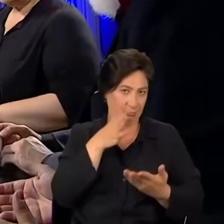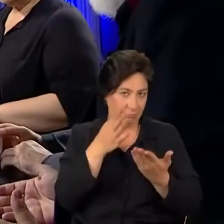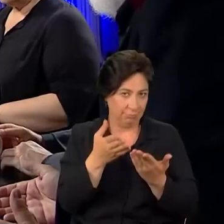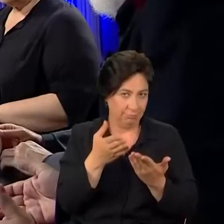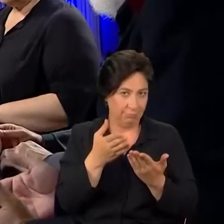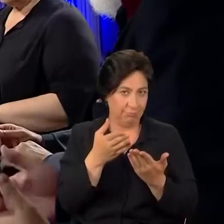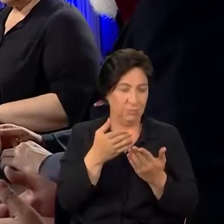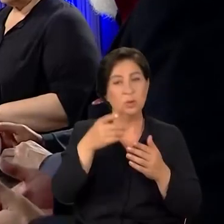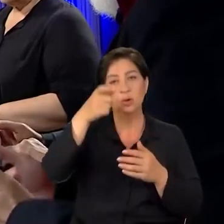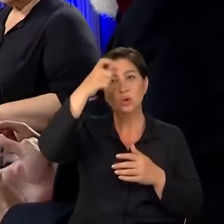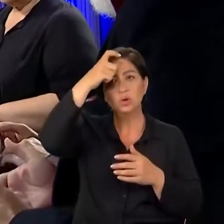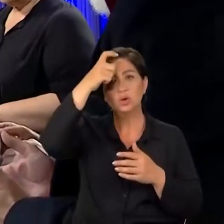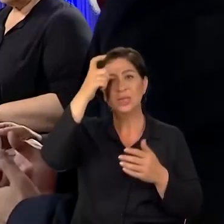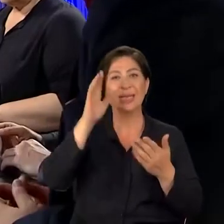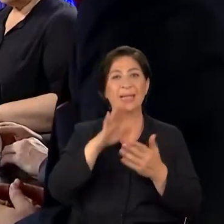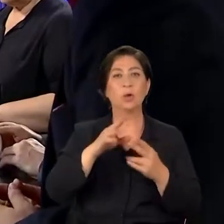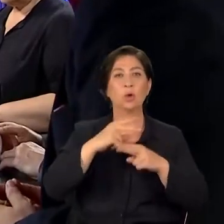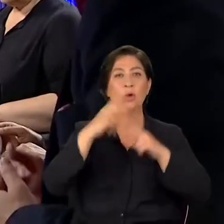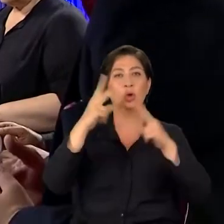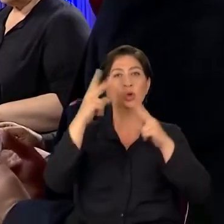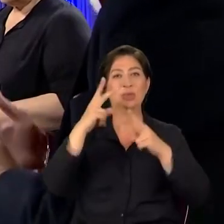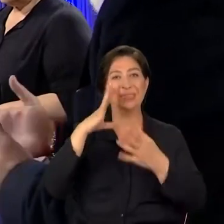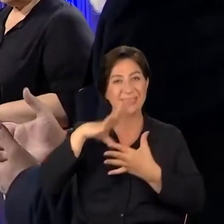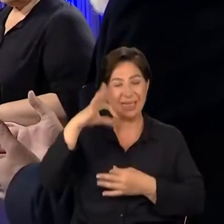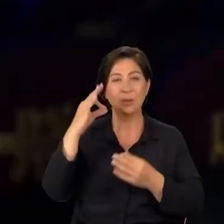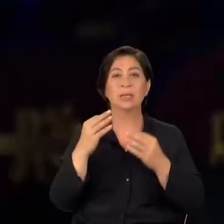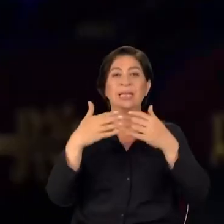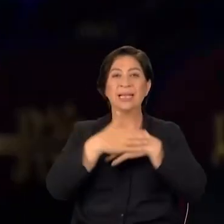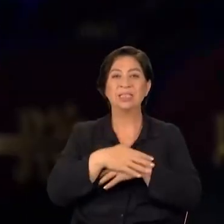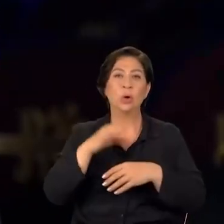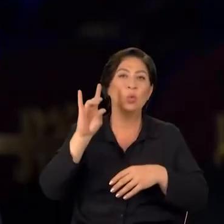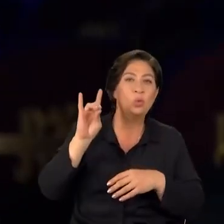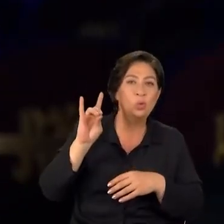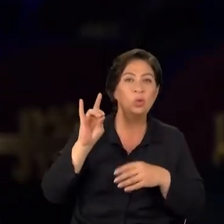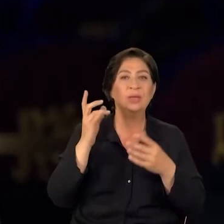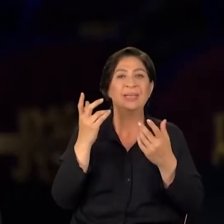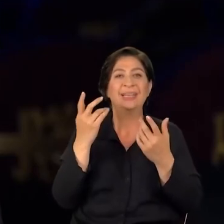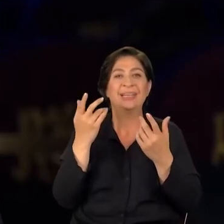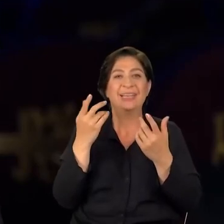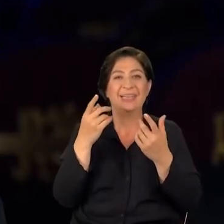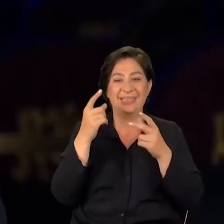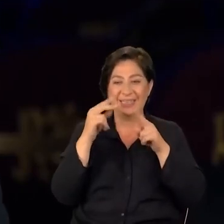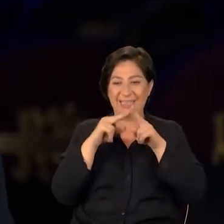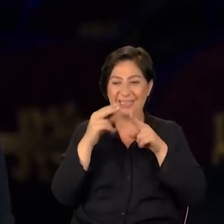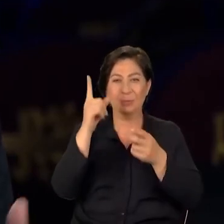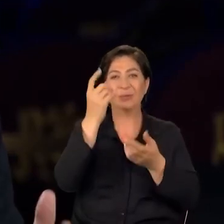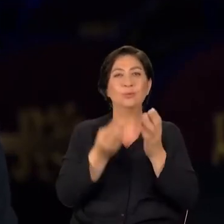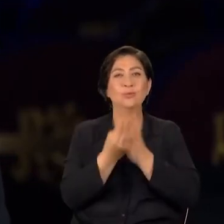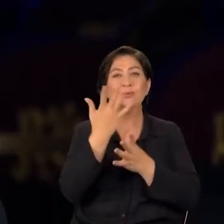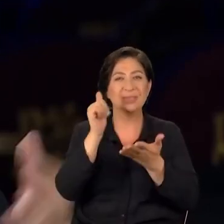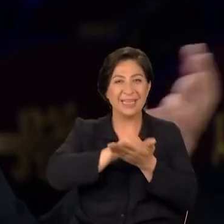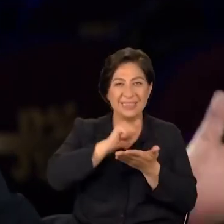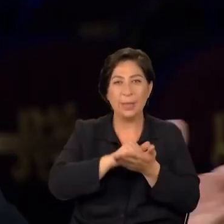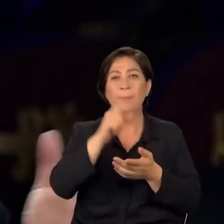mi? Hani Türkçedeki karşılığıyla gündüz insan, gece kurt. Evet. Clark Kent ve evet. bir de Kal-El diye